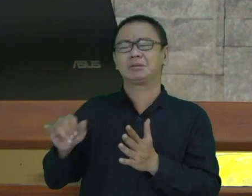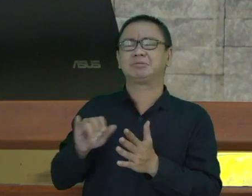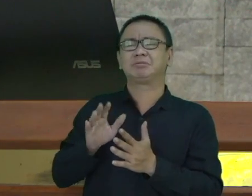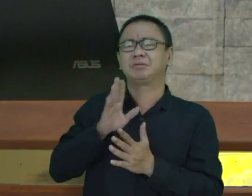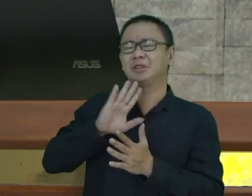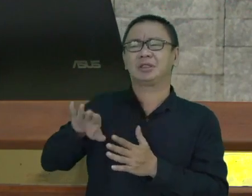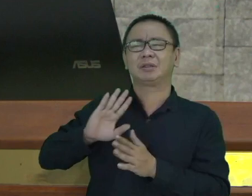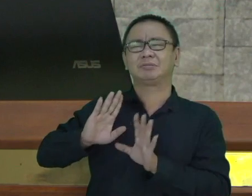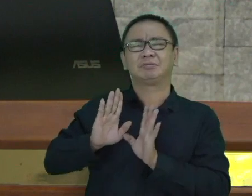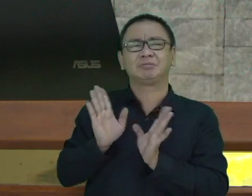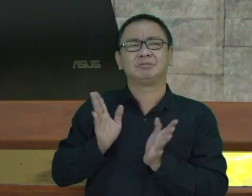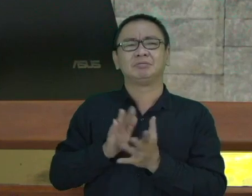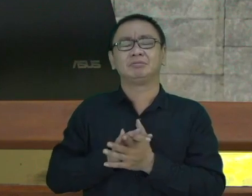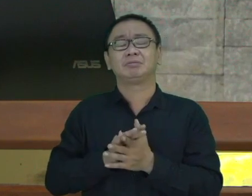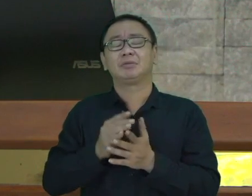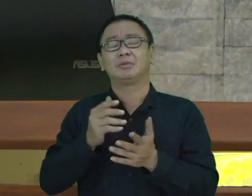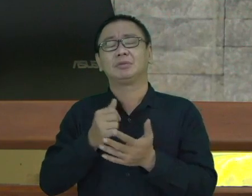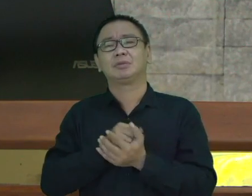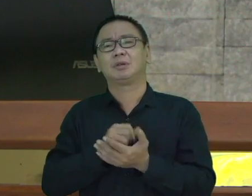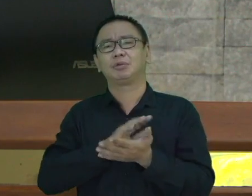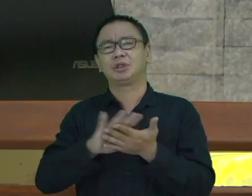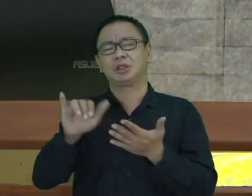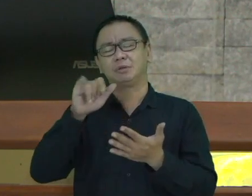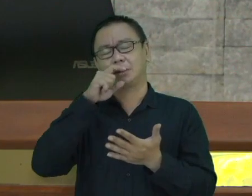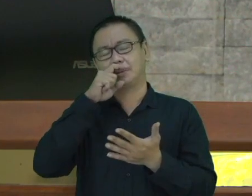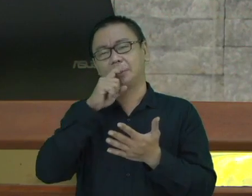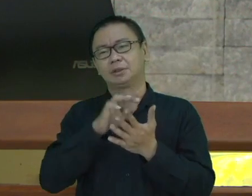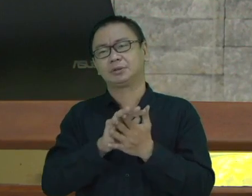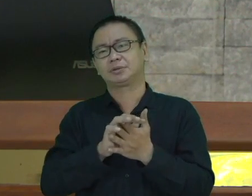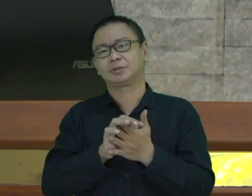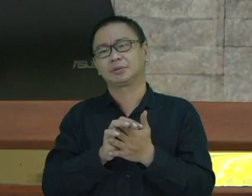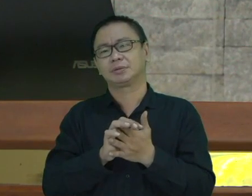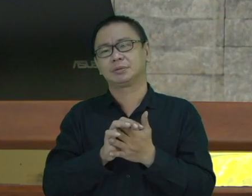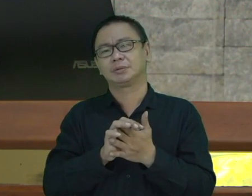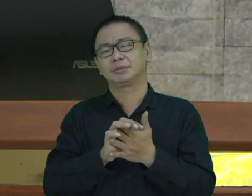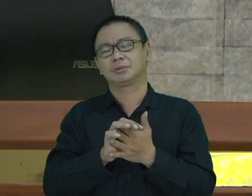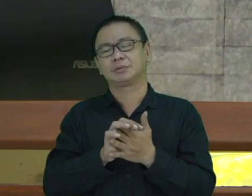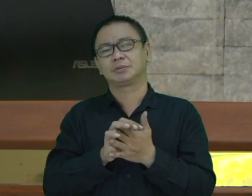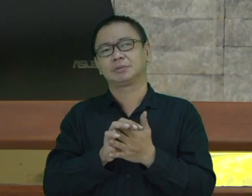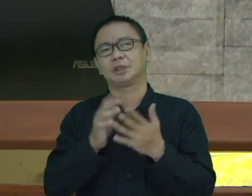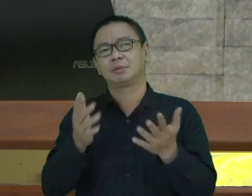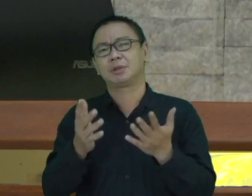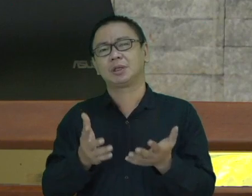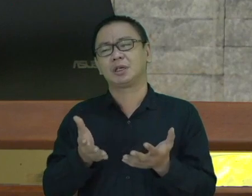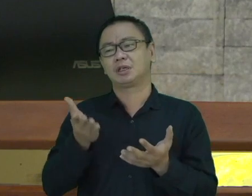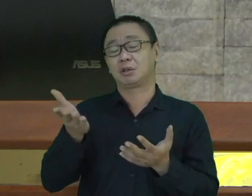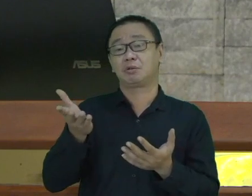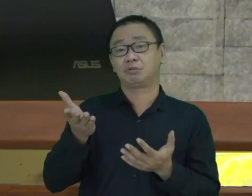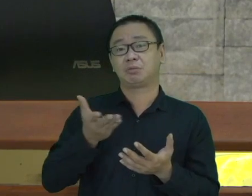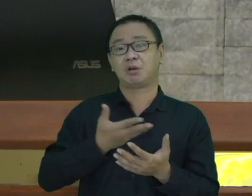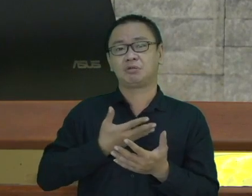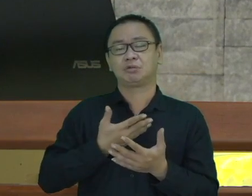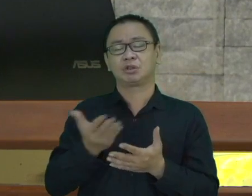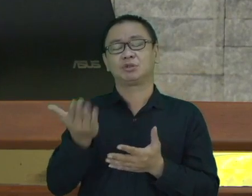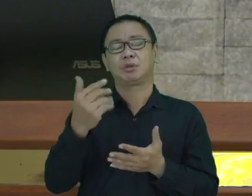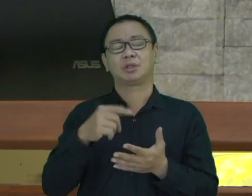dan biarlah sekali lagi kami datang untuk menghayati bagaimana Engkau menginginkan kehidupan kami.